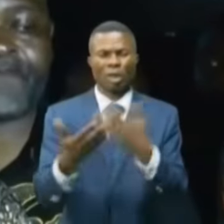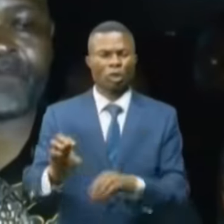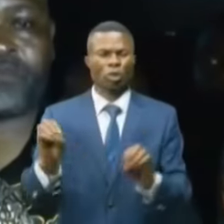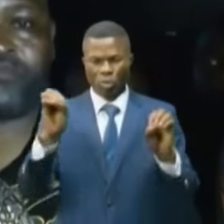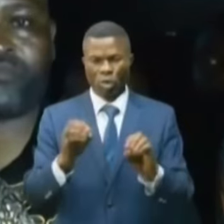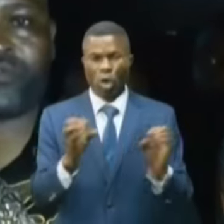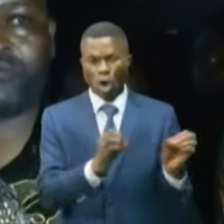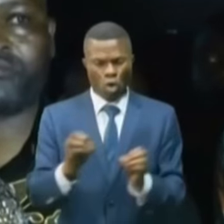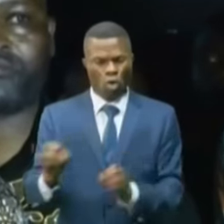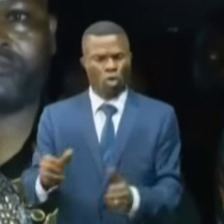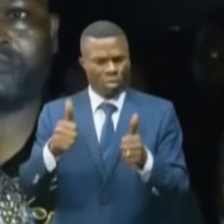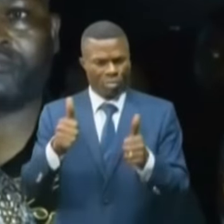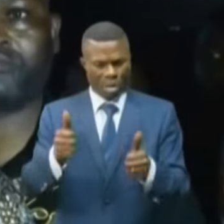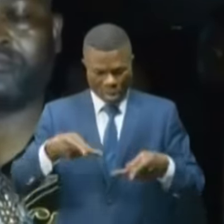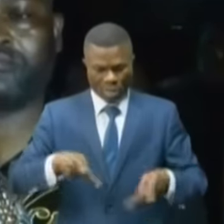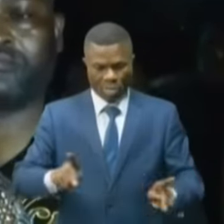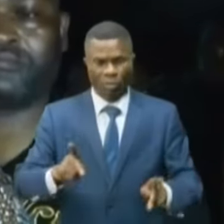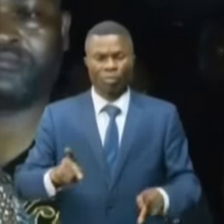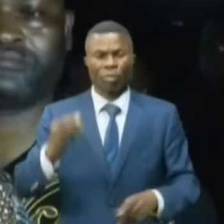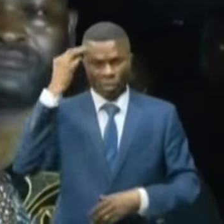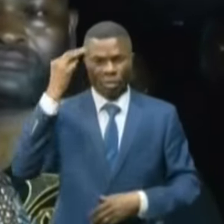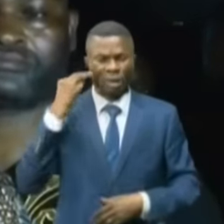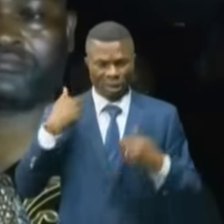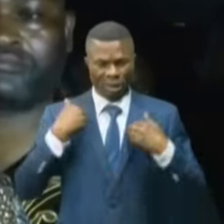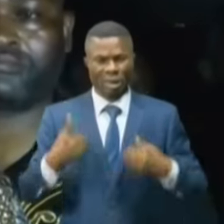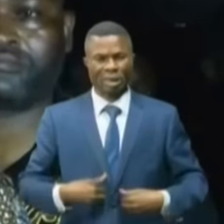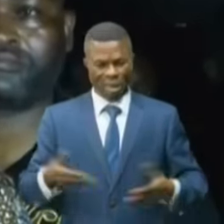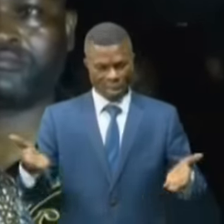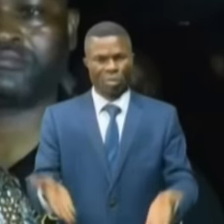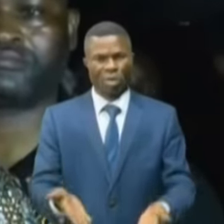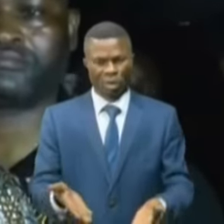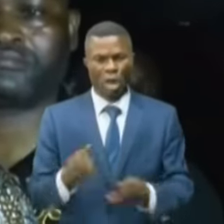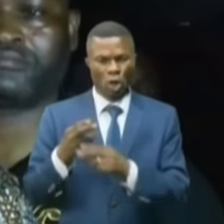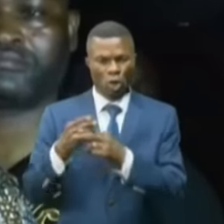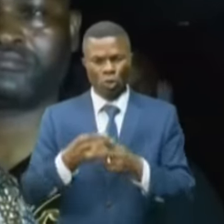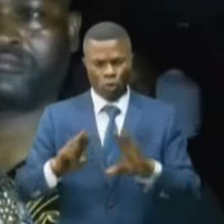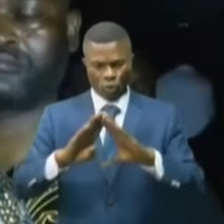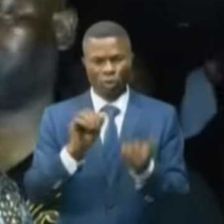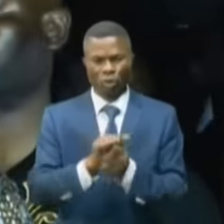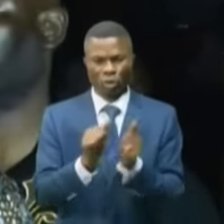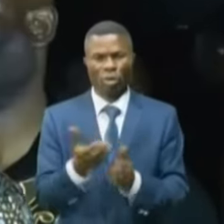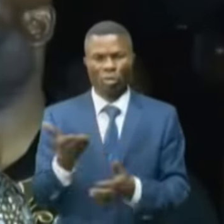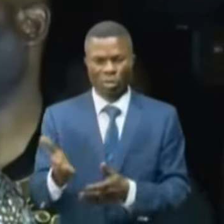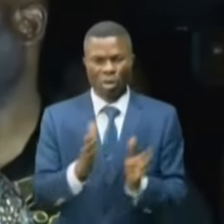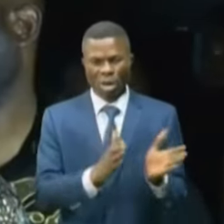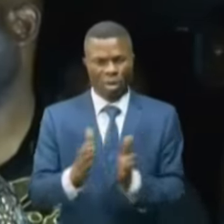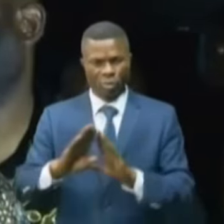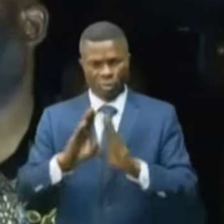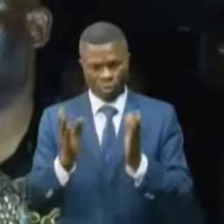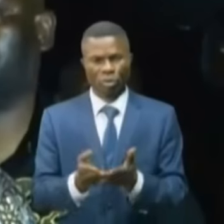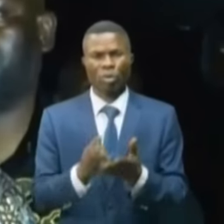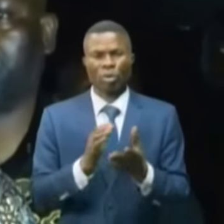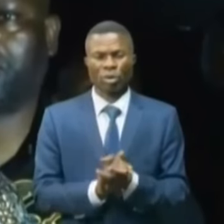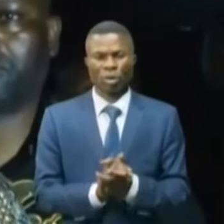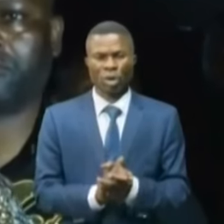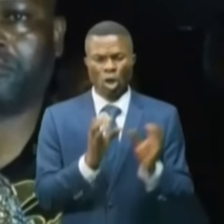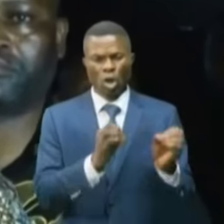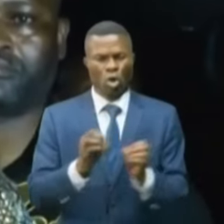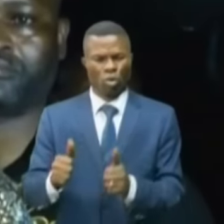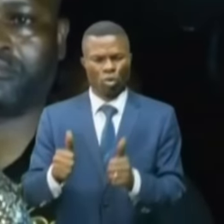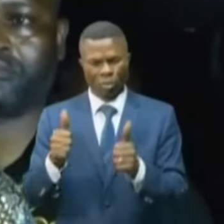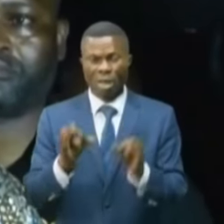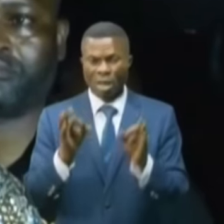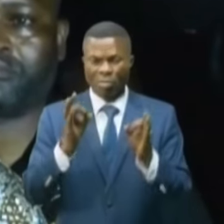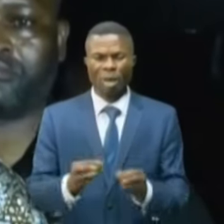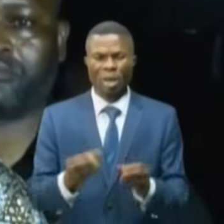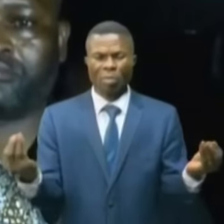que l'organisation avait permis que nous puissions être sur place, on avait monté des tentes, on avait disposé des ambulances, on avait toute une organisation, on avait